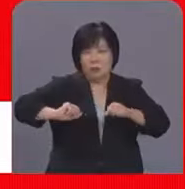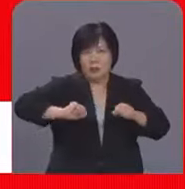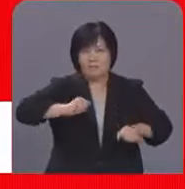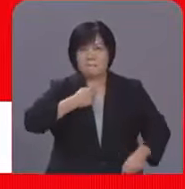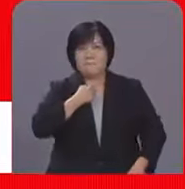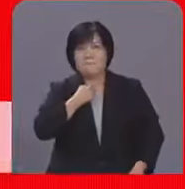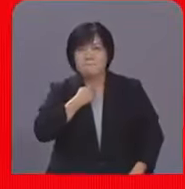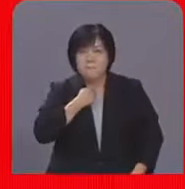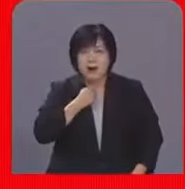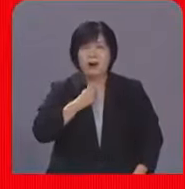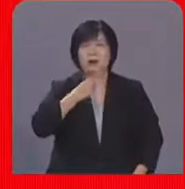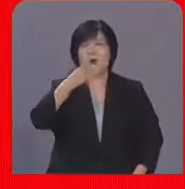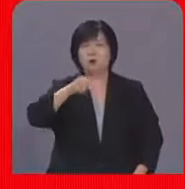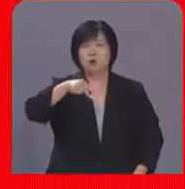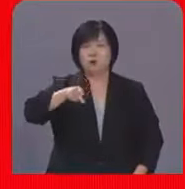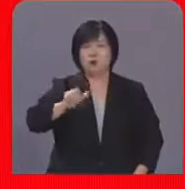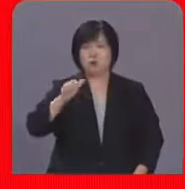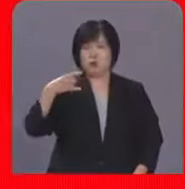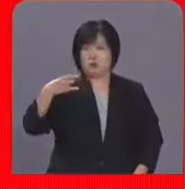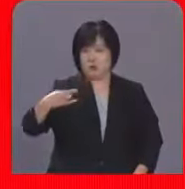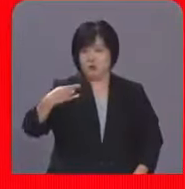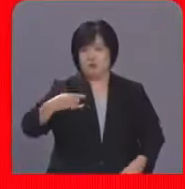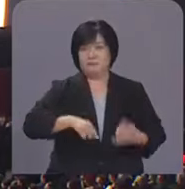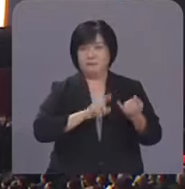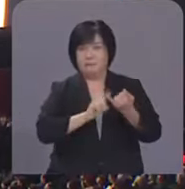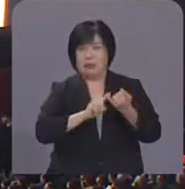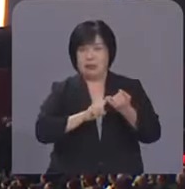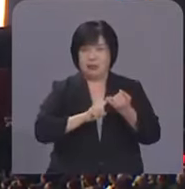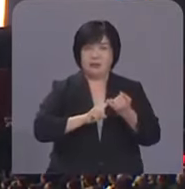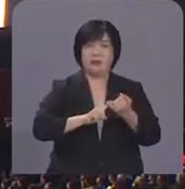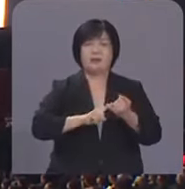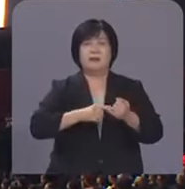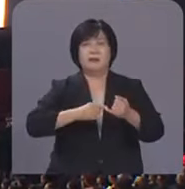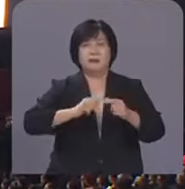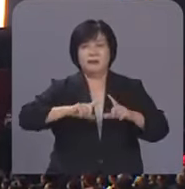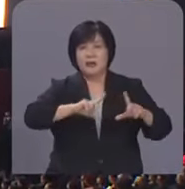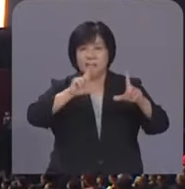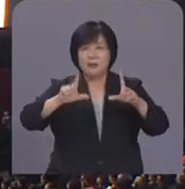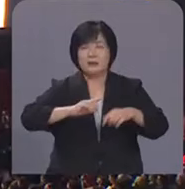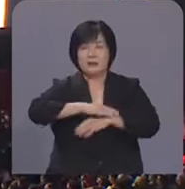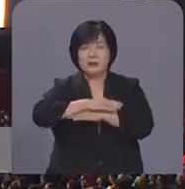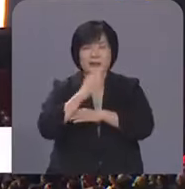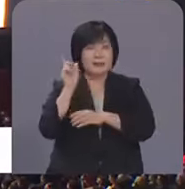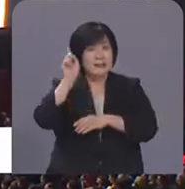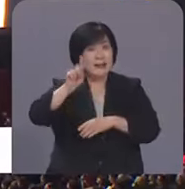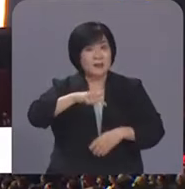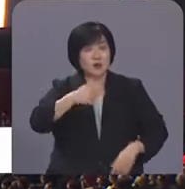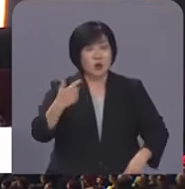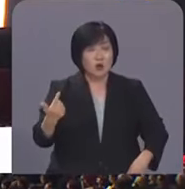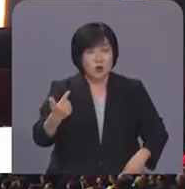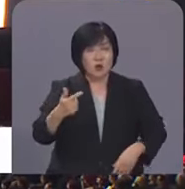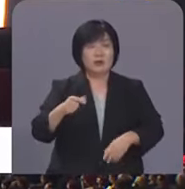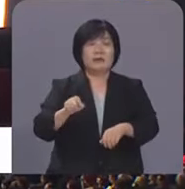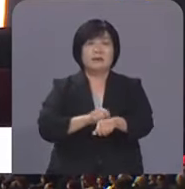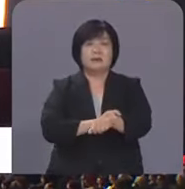류성희 미술 감독입니다. 류 감독의 작품과 삶에 대한 이야기는 내일 저녁 열리는 스페셜